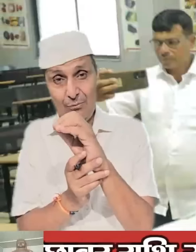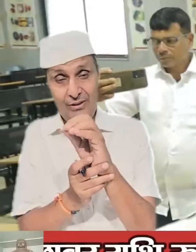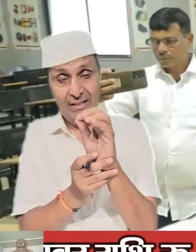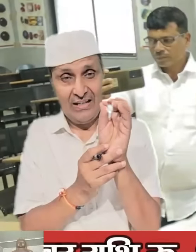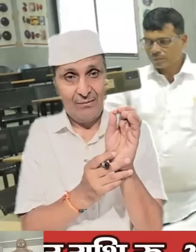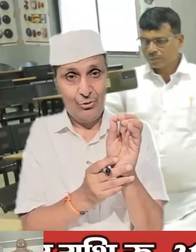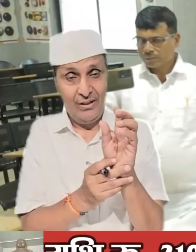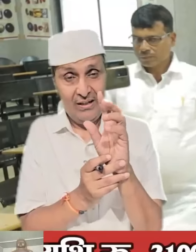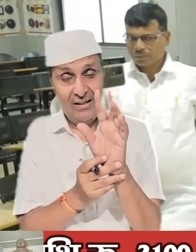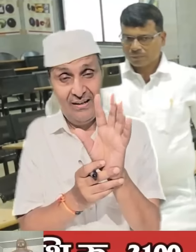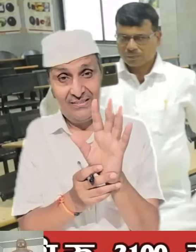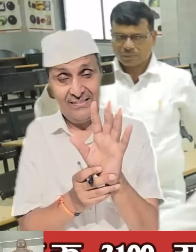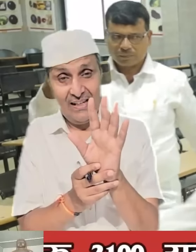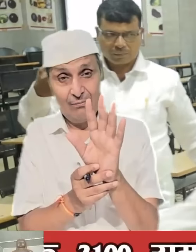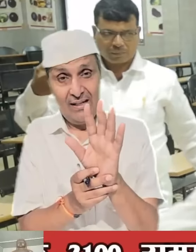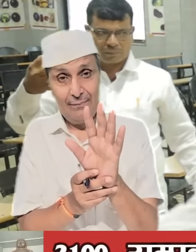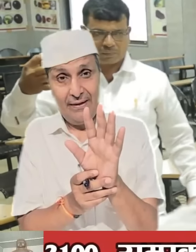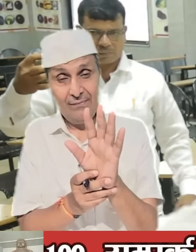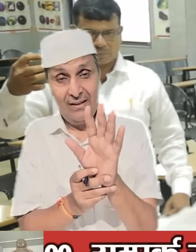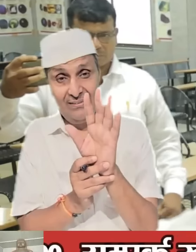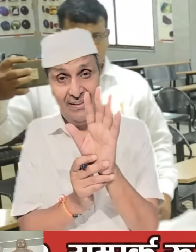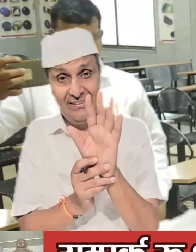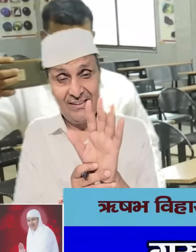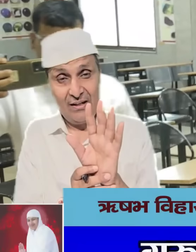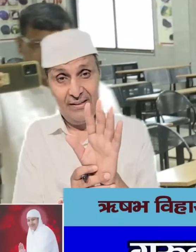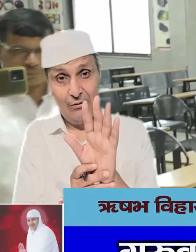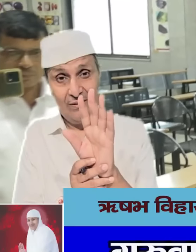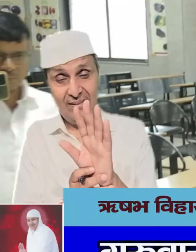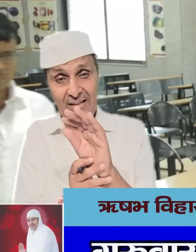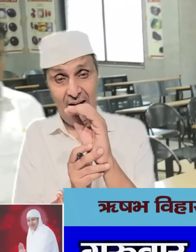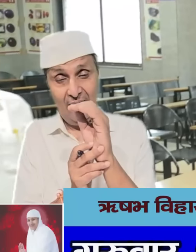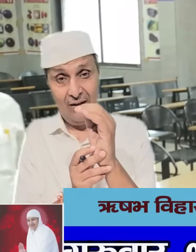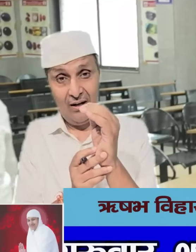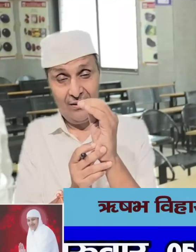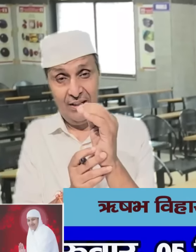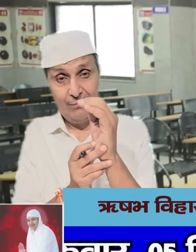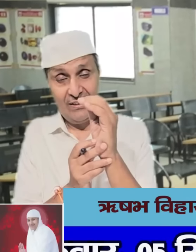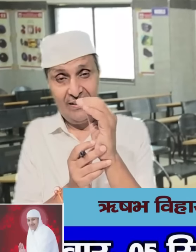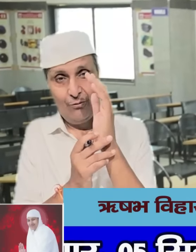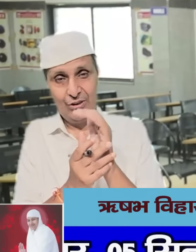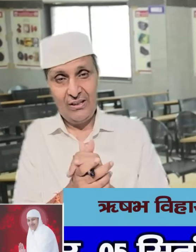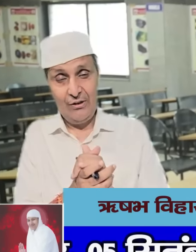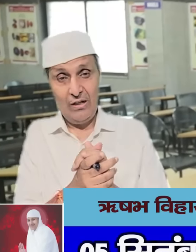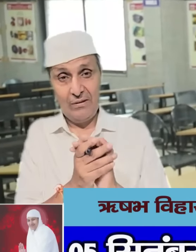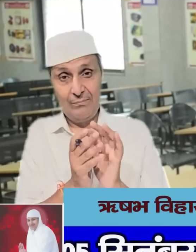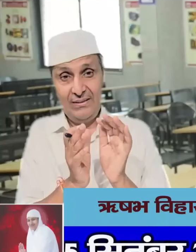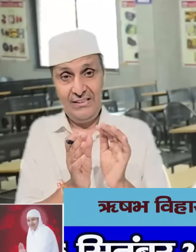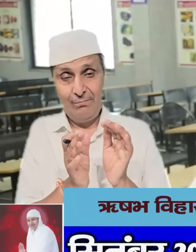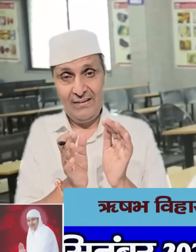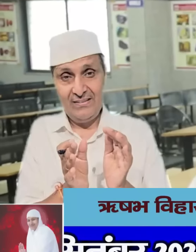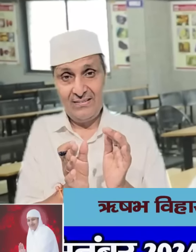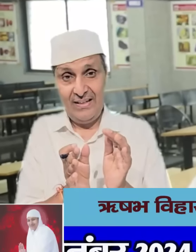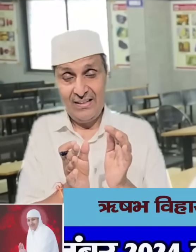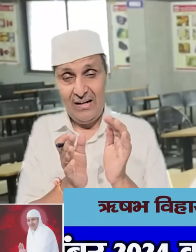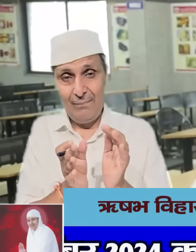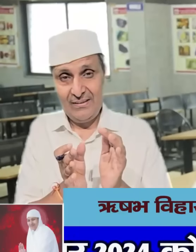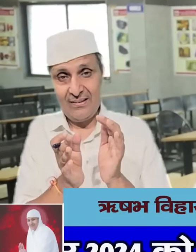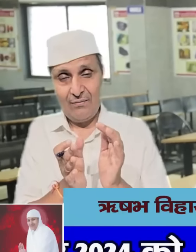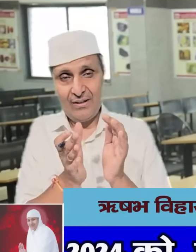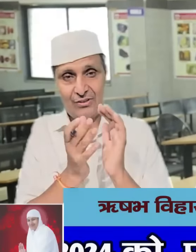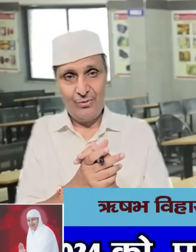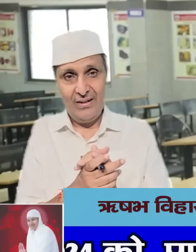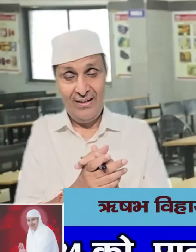क्या मजबूती है, क्या कमजोरी है। इस तरह चैनल मालस की टीम तीर्थ क्षेत्र कमेटी जम्मूपुरा से हर तीर्थ पर जाने की कोशिश कर रही है और लगभग हम 30-35 तीर्थ